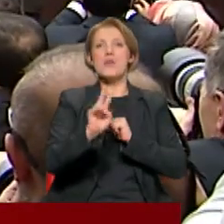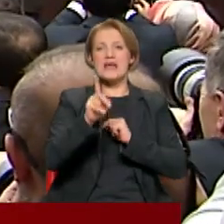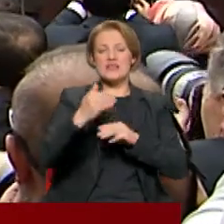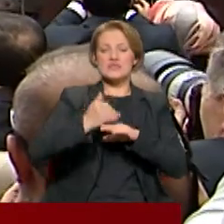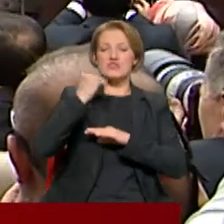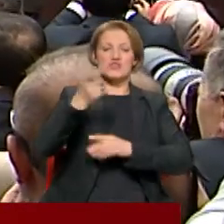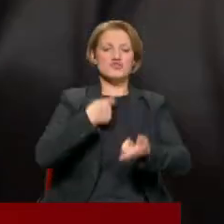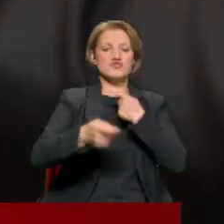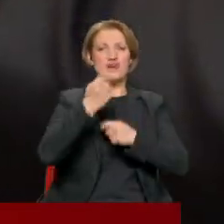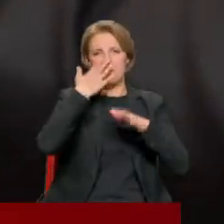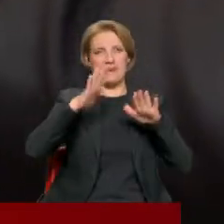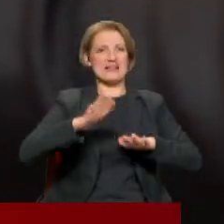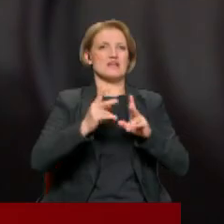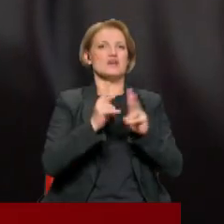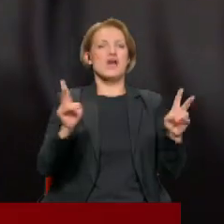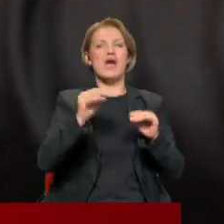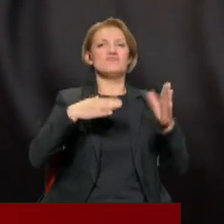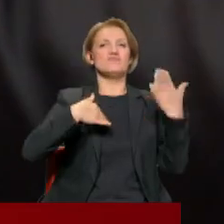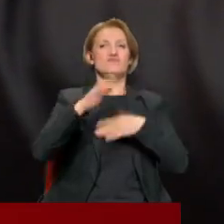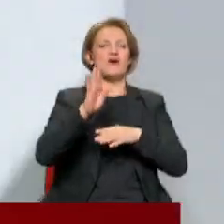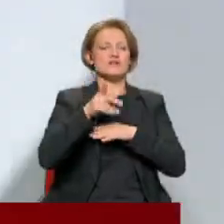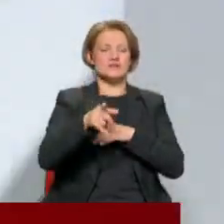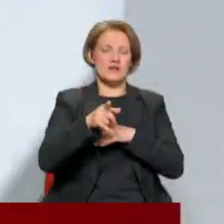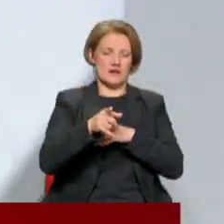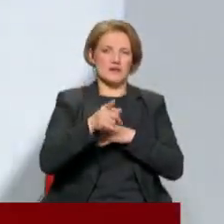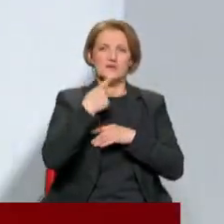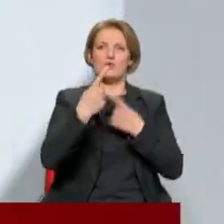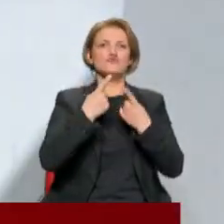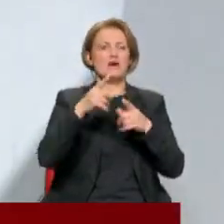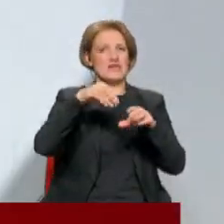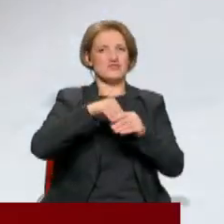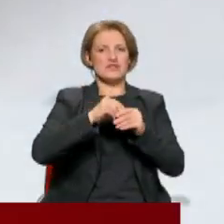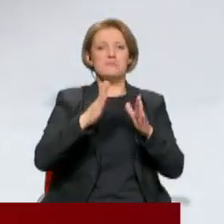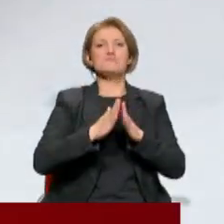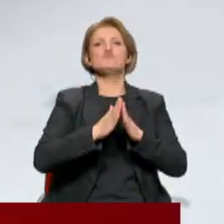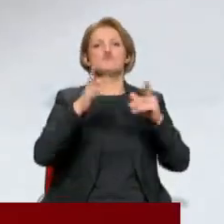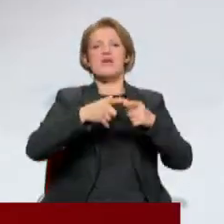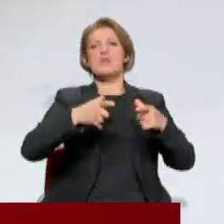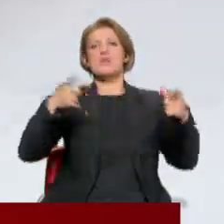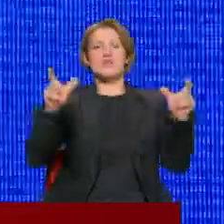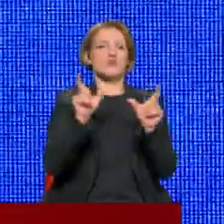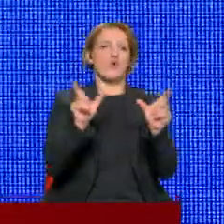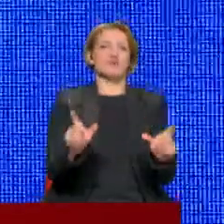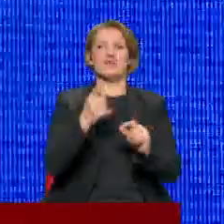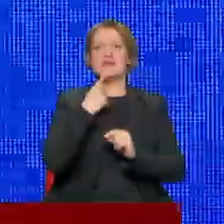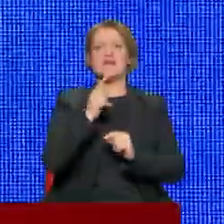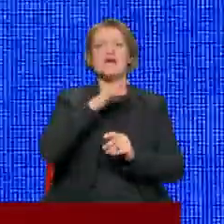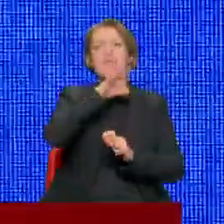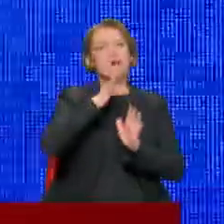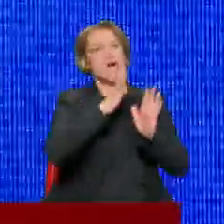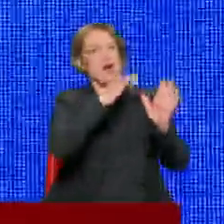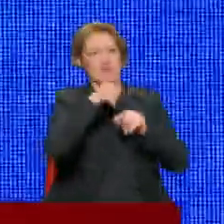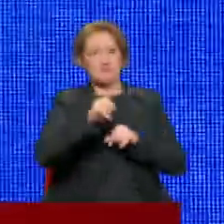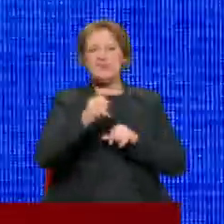dış ticaret beklentisini de açıkladı en çok cari fazla vurgusu yaptığı konuşmasında büyümenin korunacağını açıkladı müracaatımızı